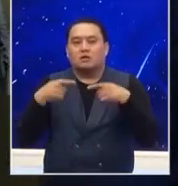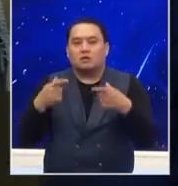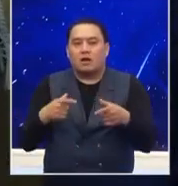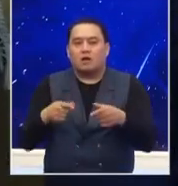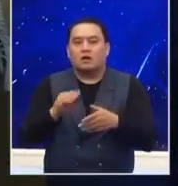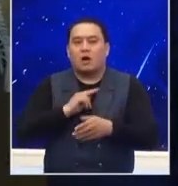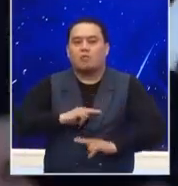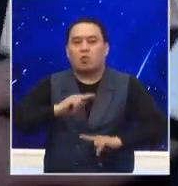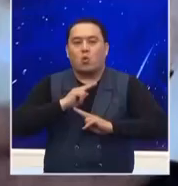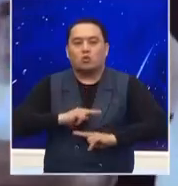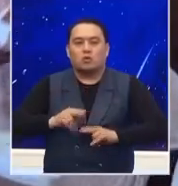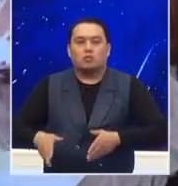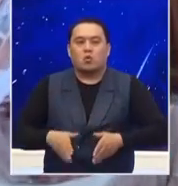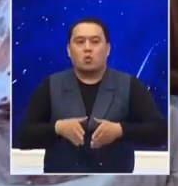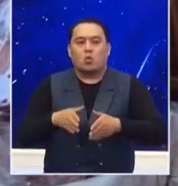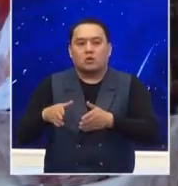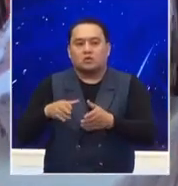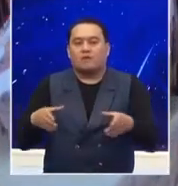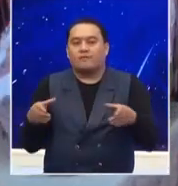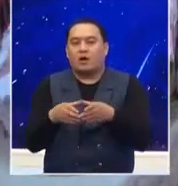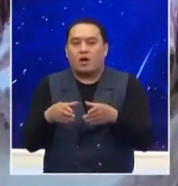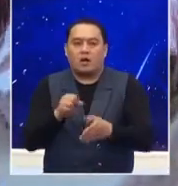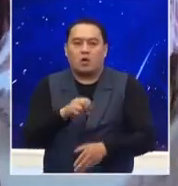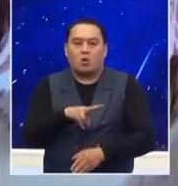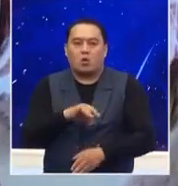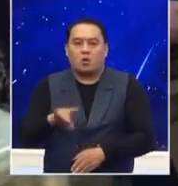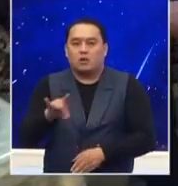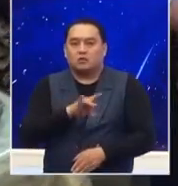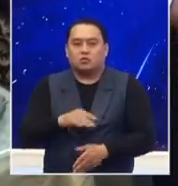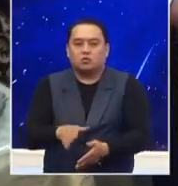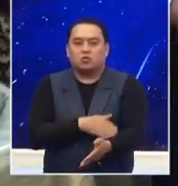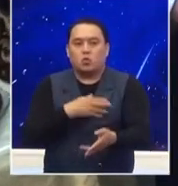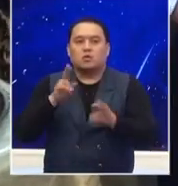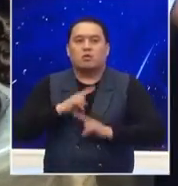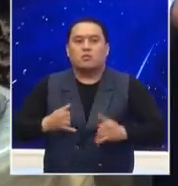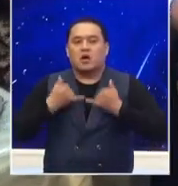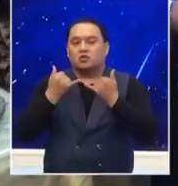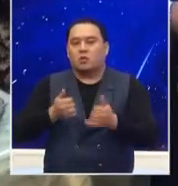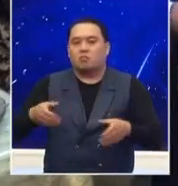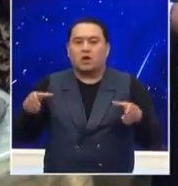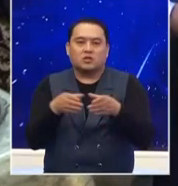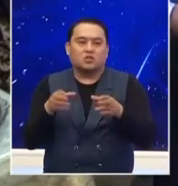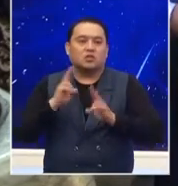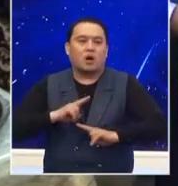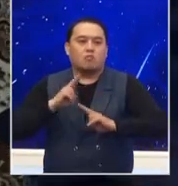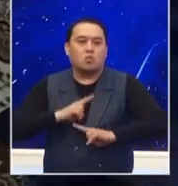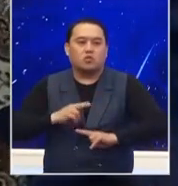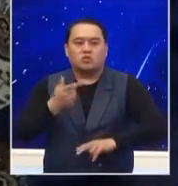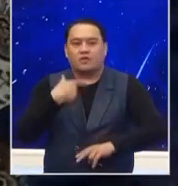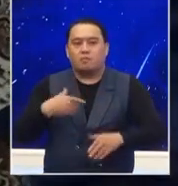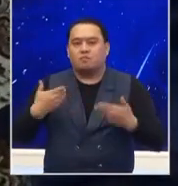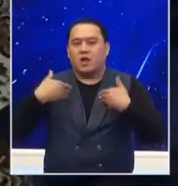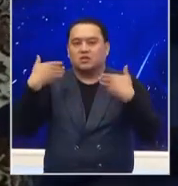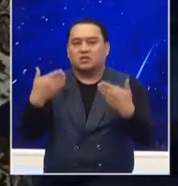в газете «Путь Ленина» райисполкоме Алакольского района. Долгие годы посвятила партийной работе. Свои